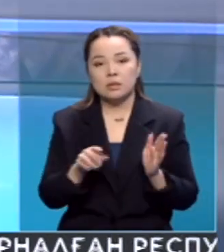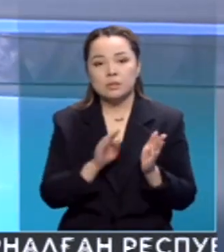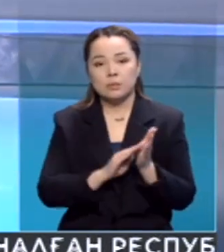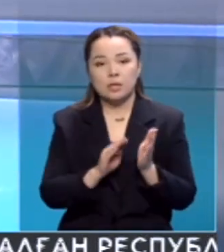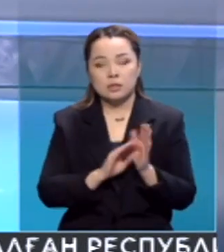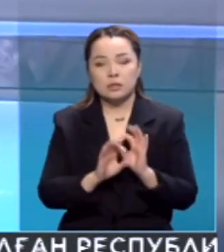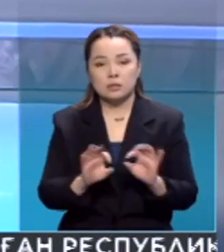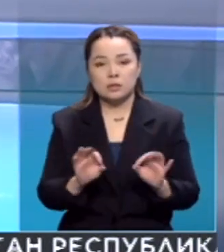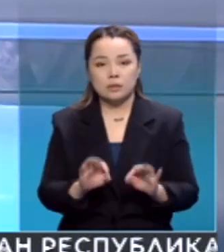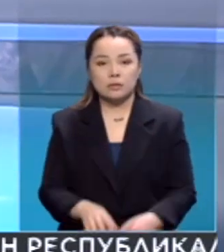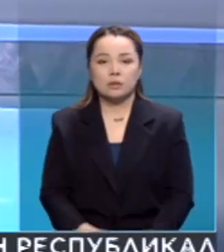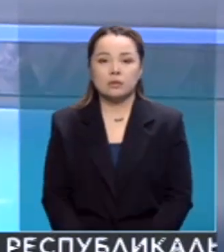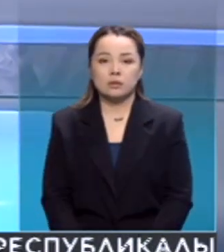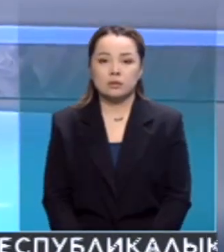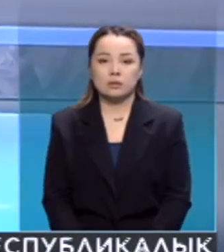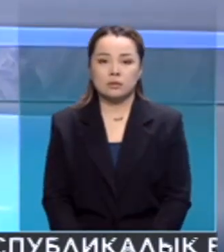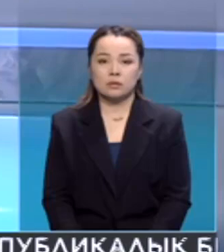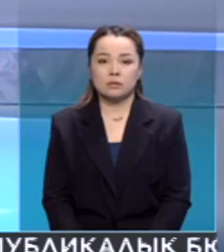Тілектес тілдескен еді.